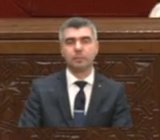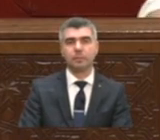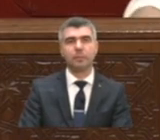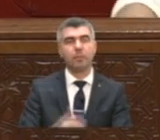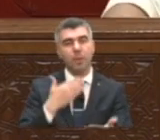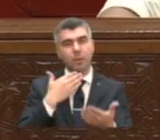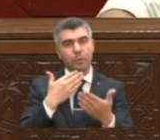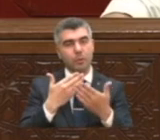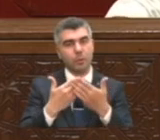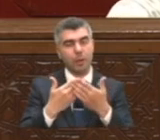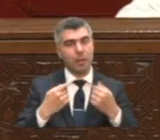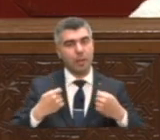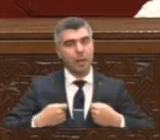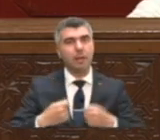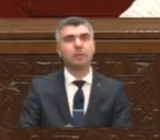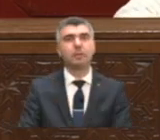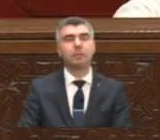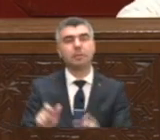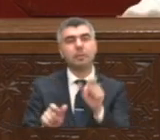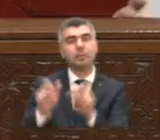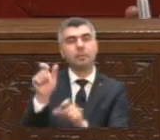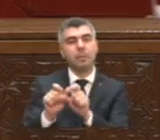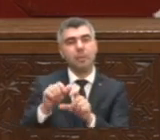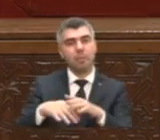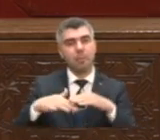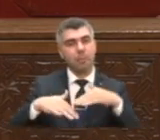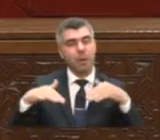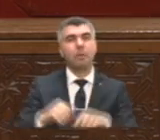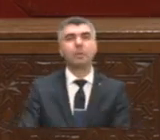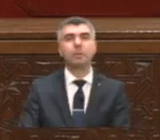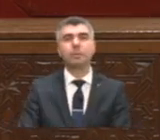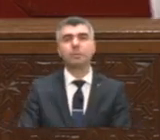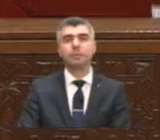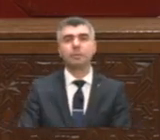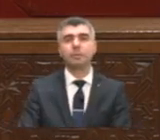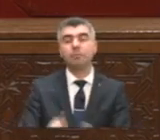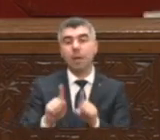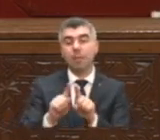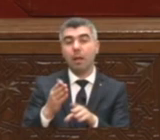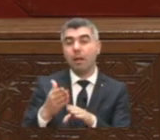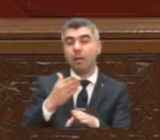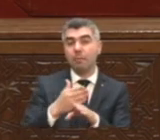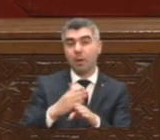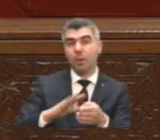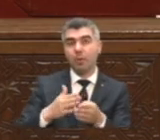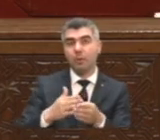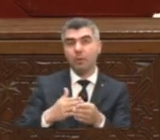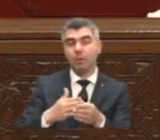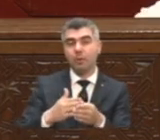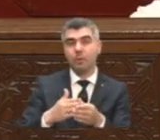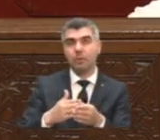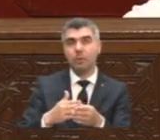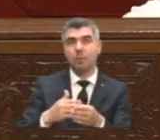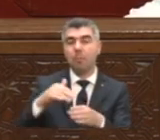شكرا سيد رئيس، شكرا سيدة السادة النواب. حق هذا كما قال جاء على لسان واحد